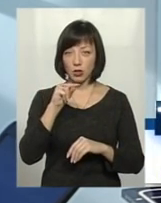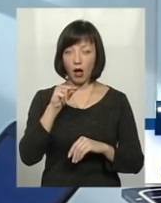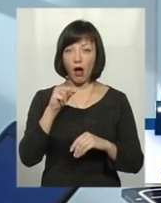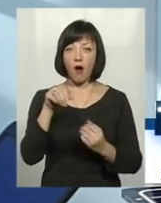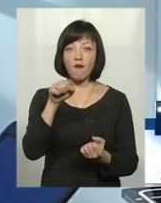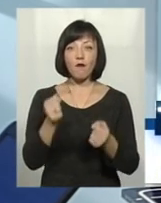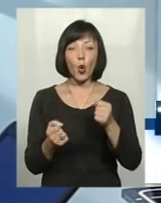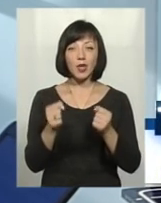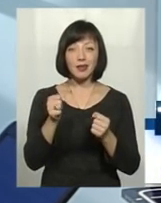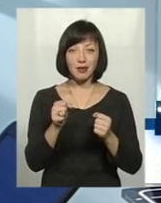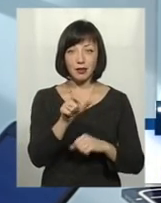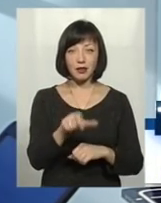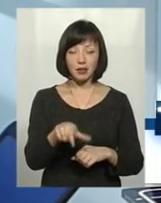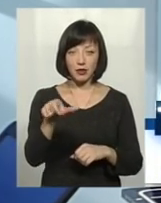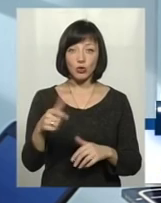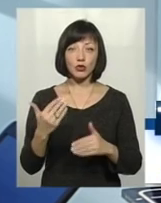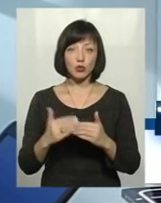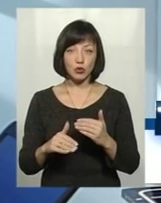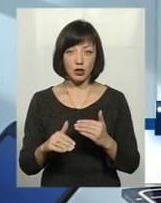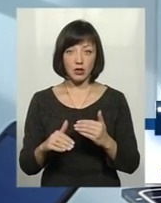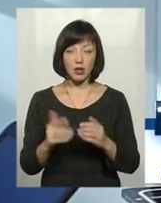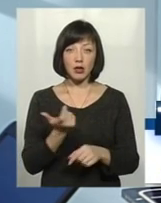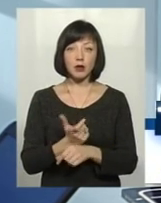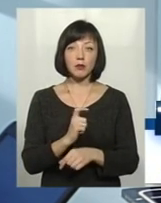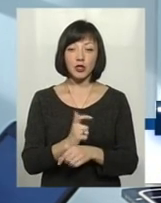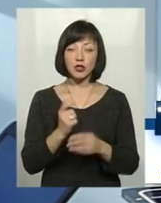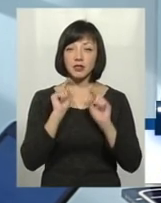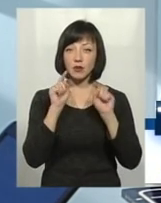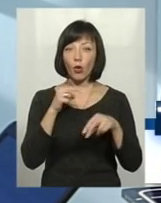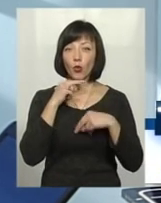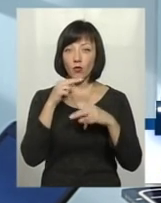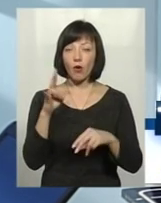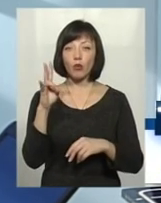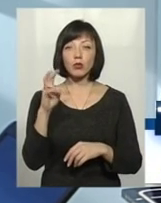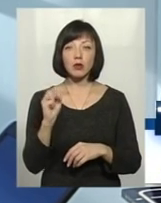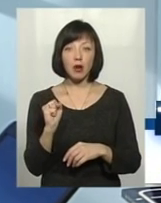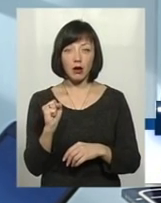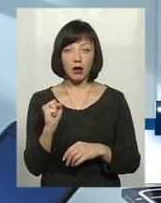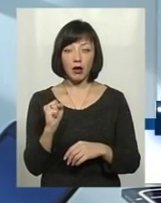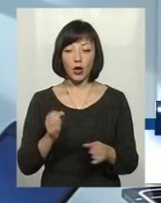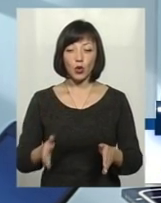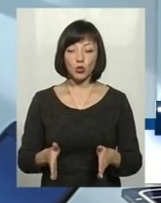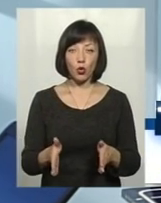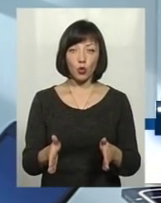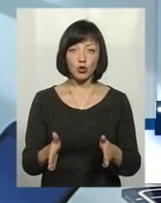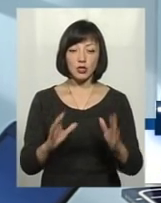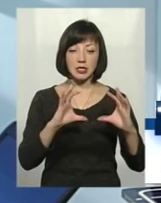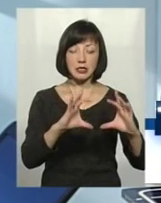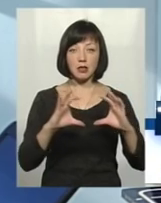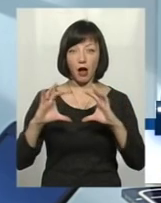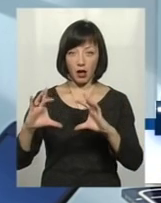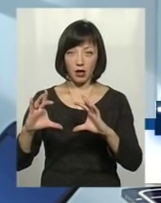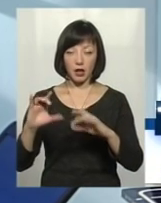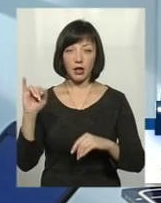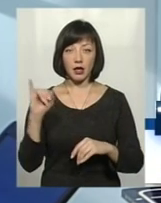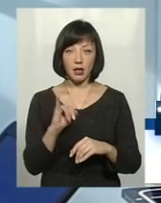водії вже більш звертають увагу на відповідні дорожні знаки